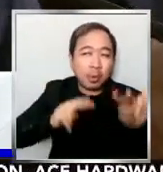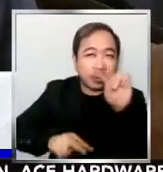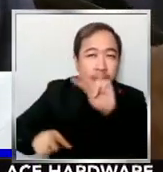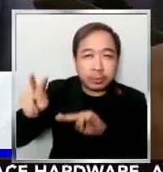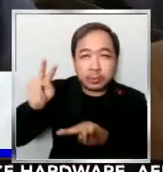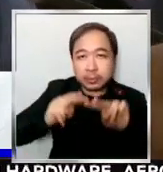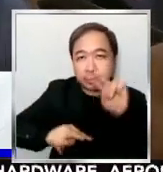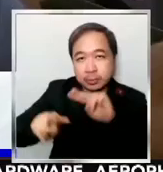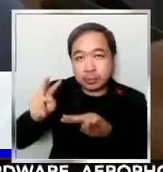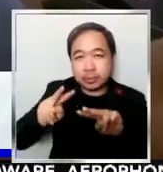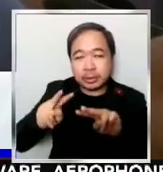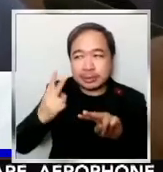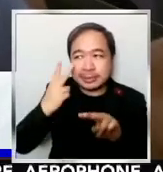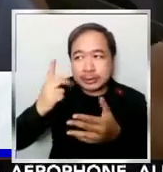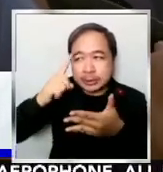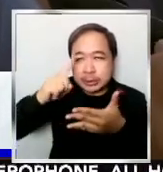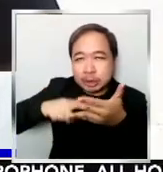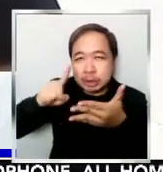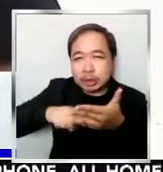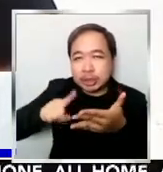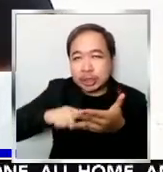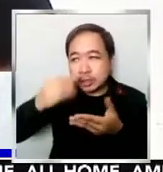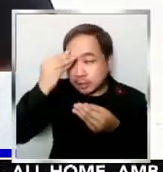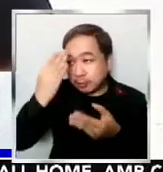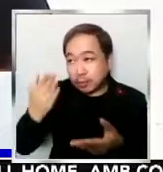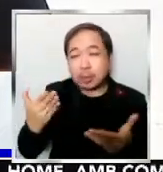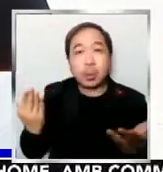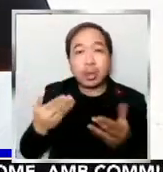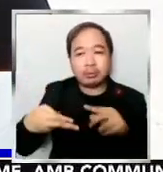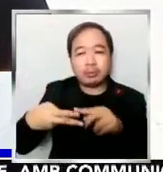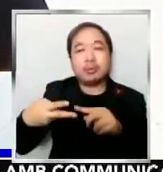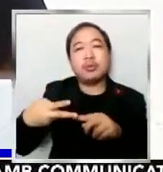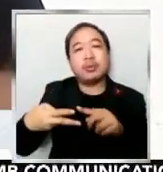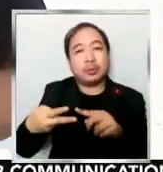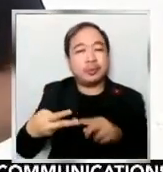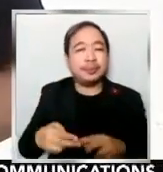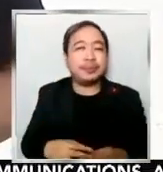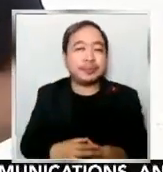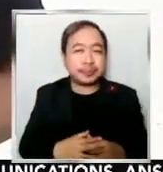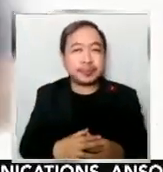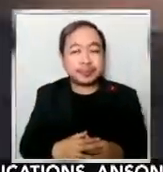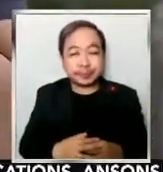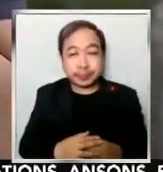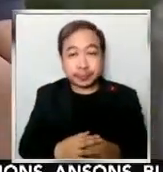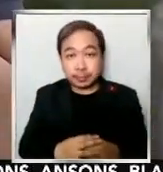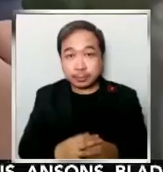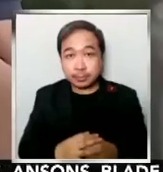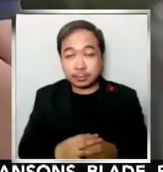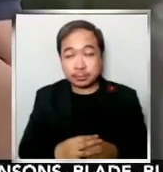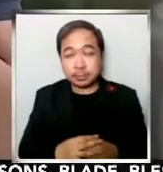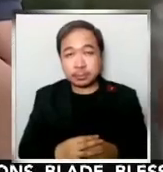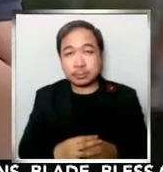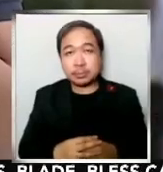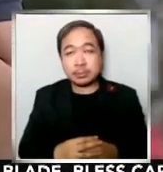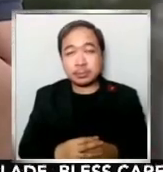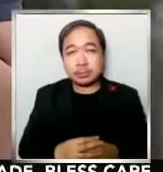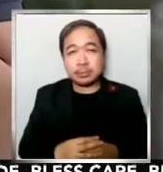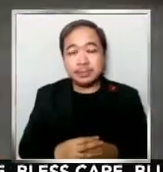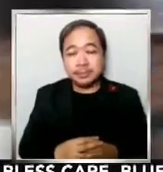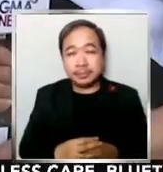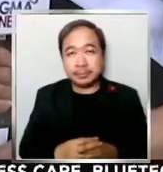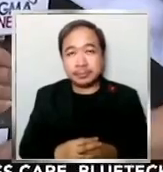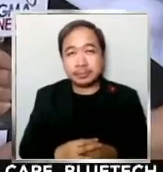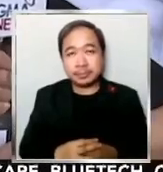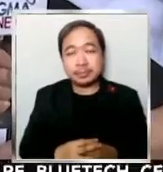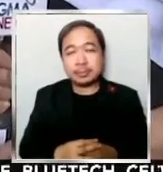just validating mga informations kung nasaan sila. Para sa GMA Integrated News, Maki Pulido at John Consulta,